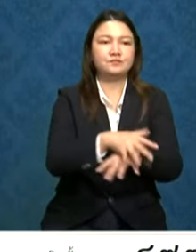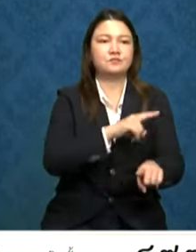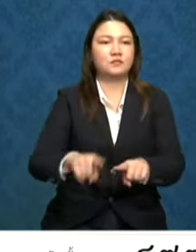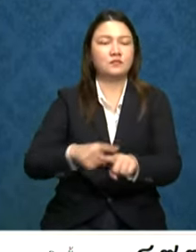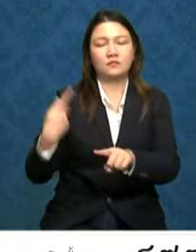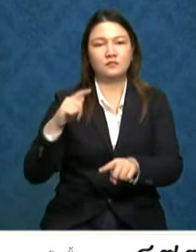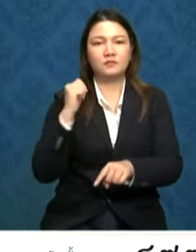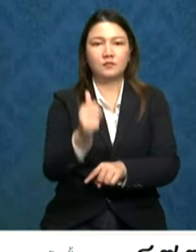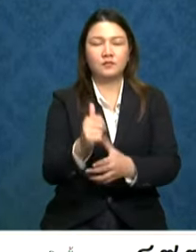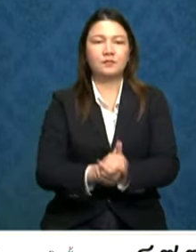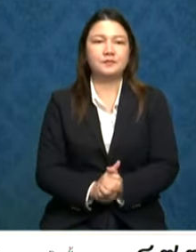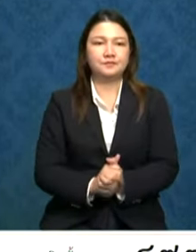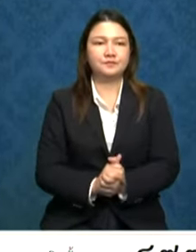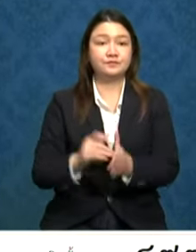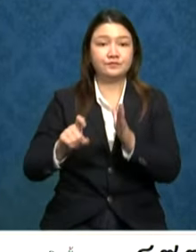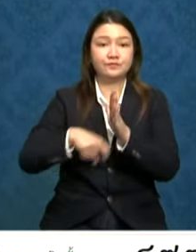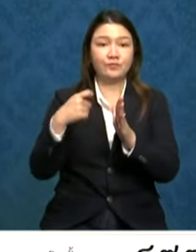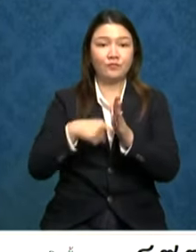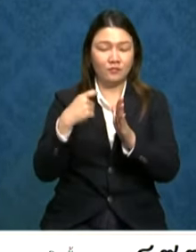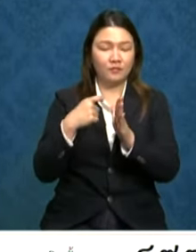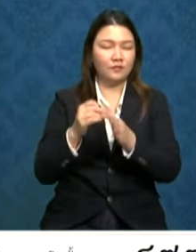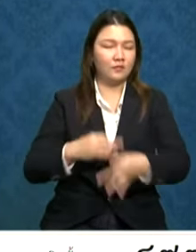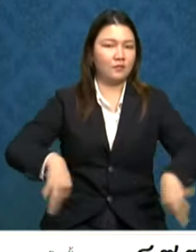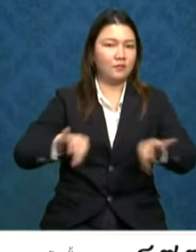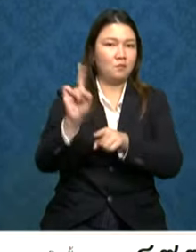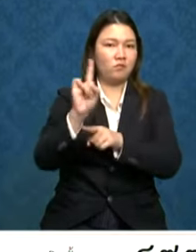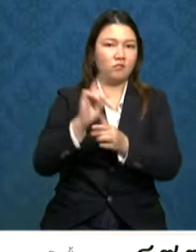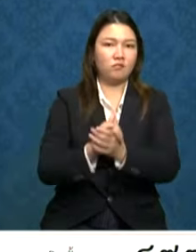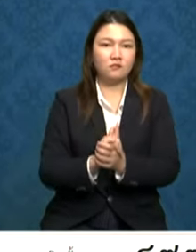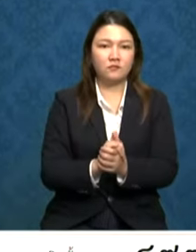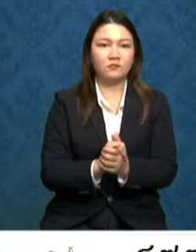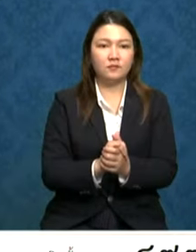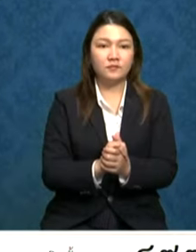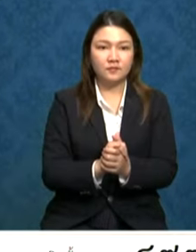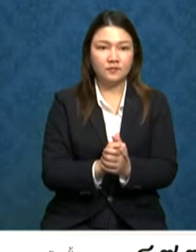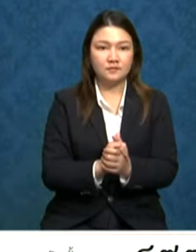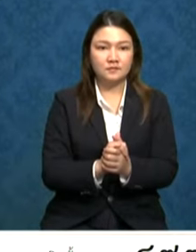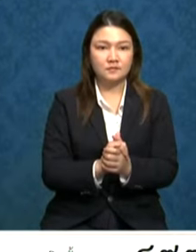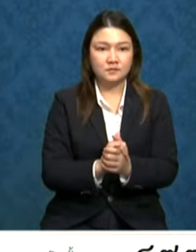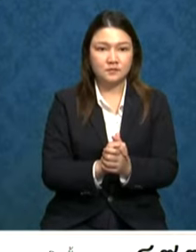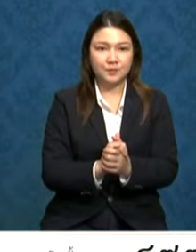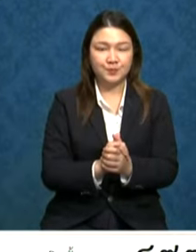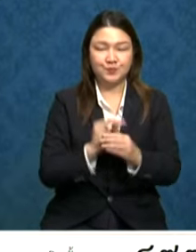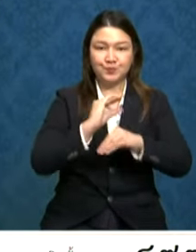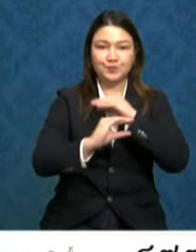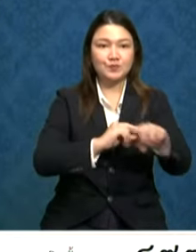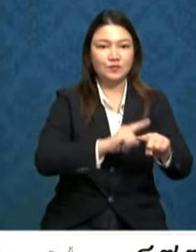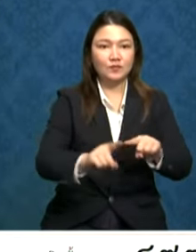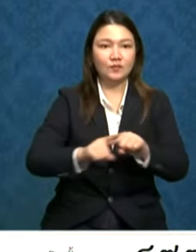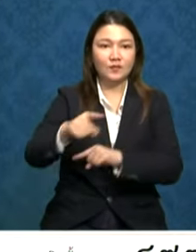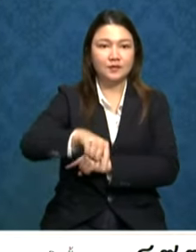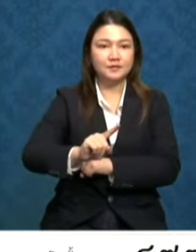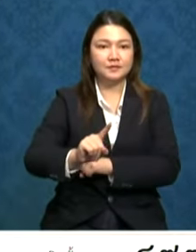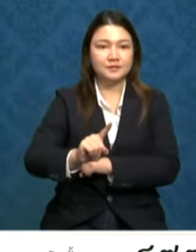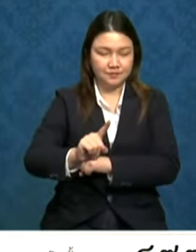ครับเหตุผลหลักหลักนะครับผมอยากกราบเรียนเพื่อนสมาชิกนะครับว่าโครงการต่างๆนะครับเ่อ